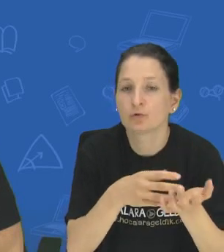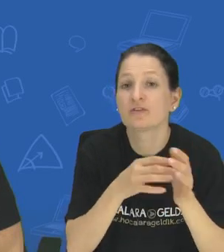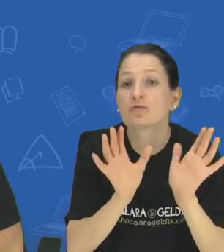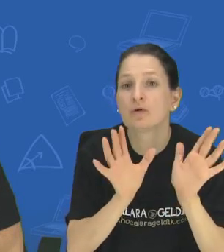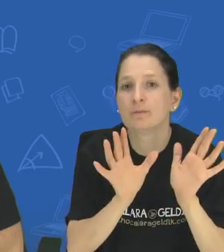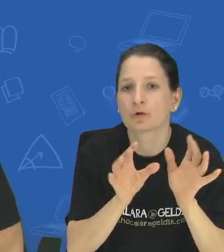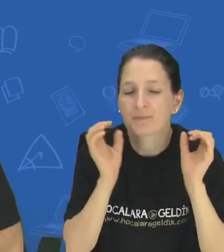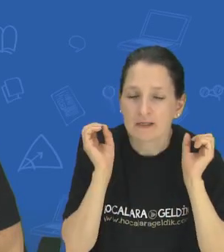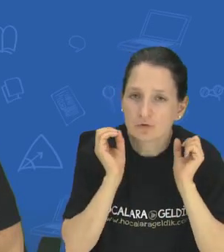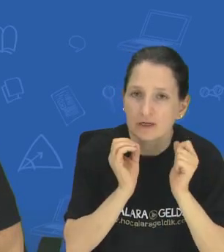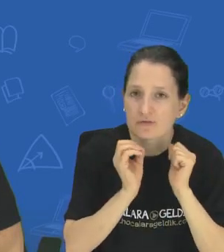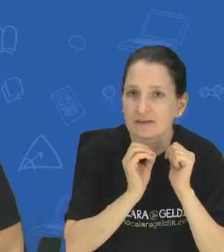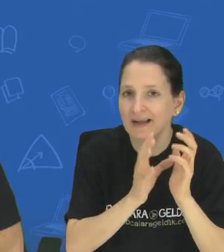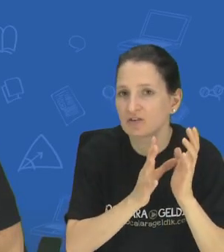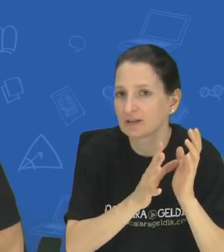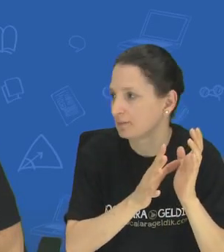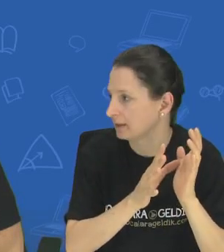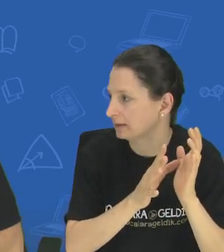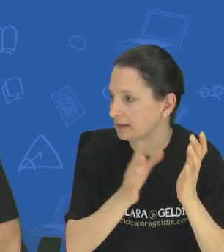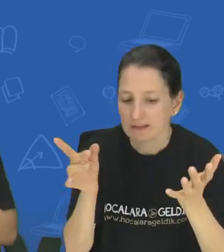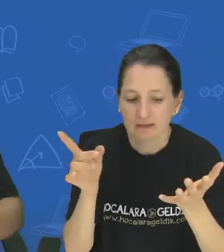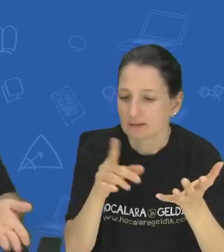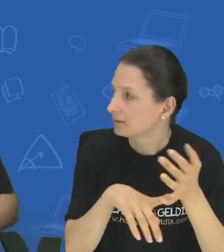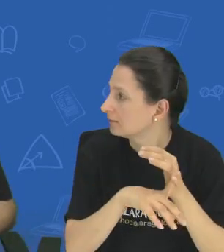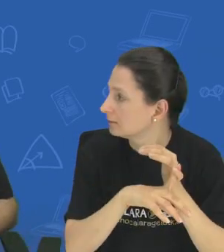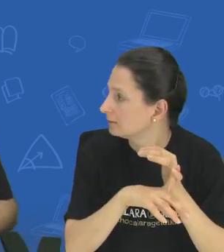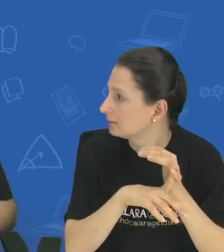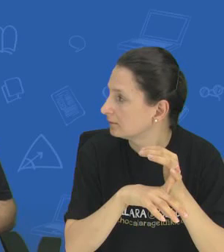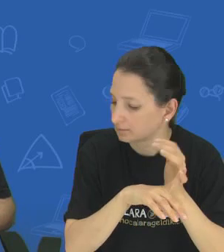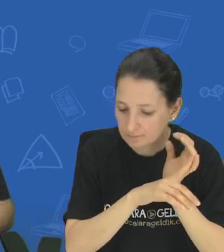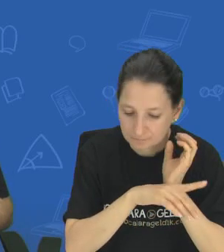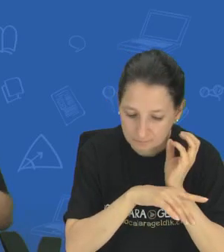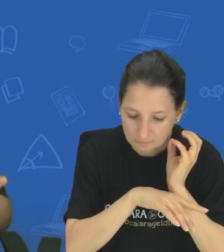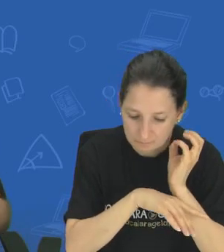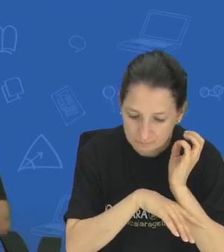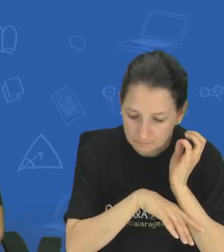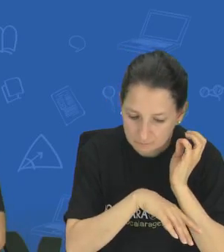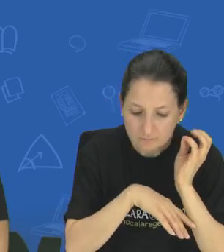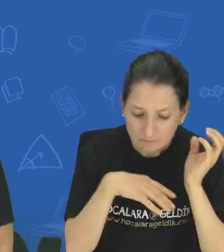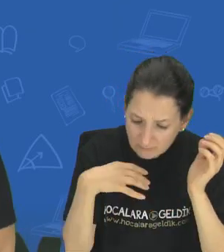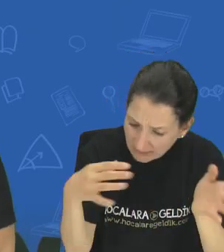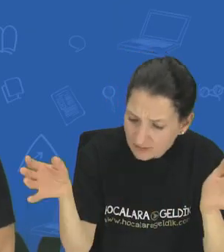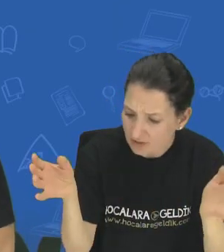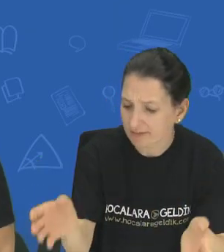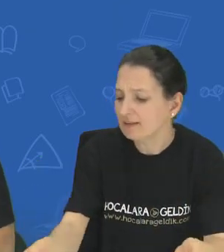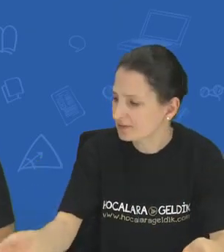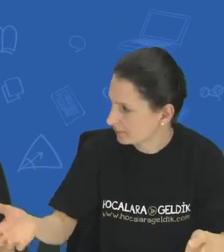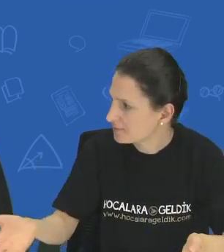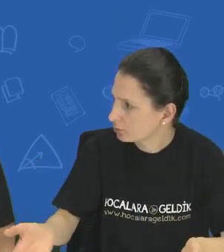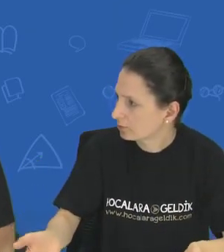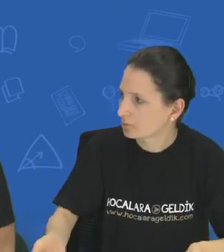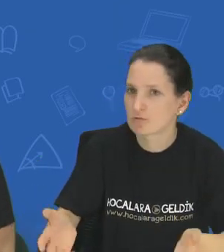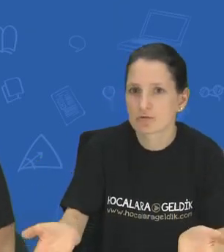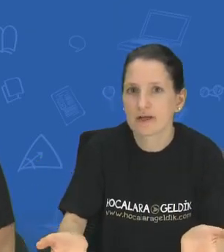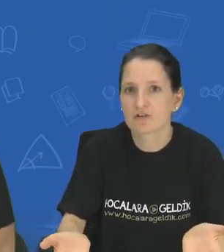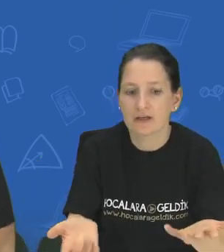içerisinde olduğum için söylemiyorum. Dünya üzerinde her şey kimya ile ilgili. En azından gıda yok burada. Gıda da kimya ile alakalı. Her şey var. Dediğimiz gibi